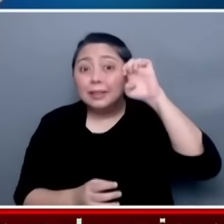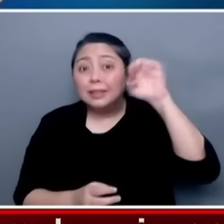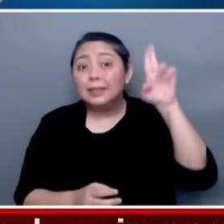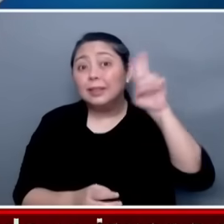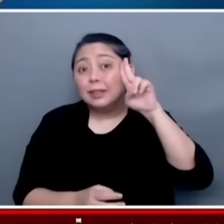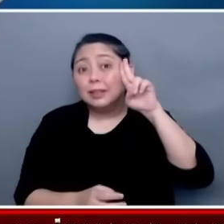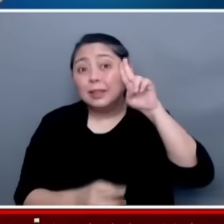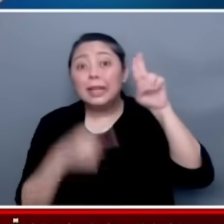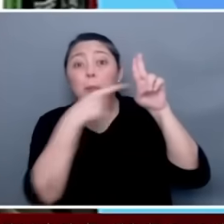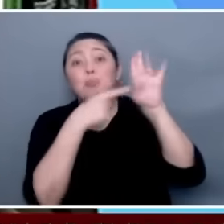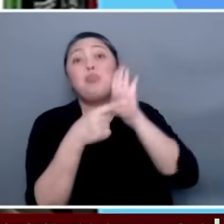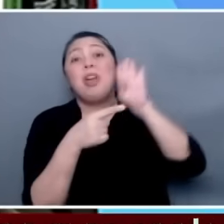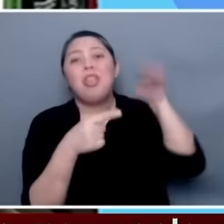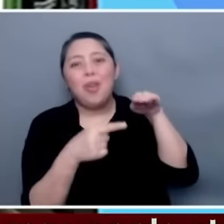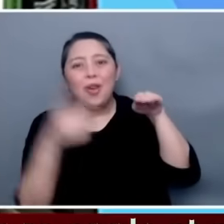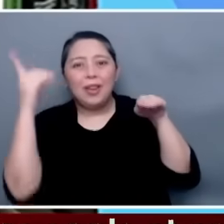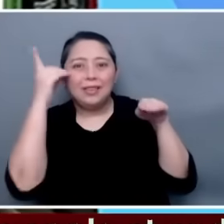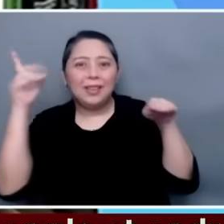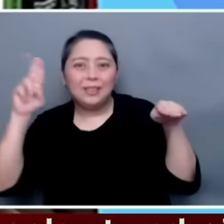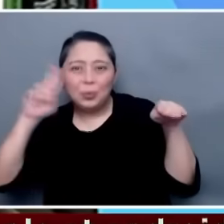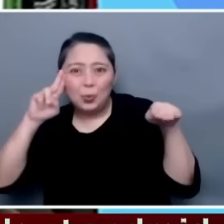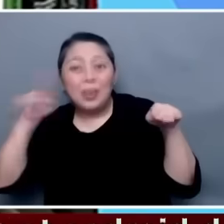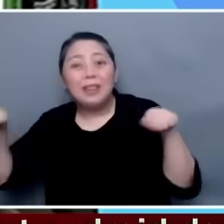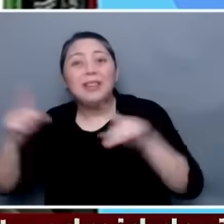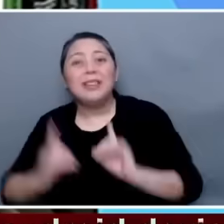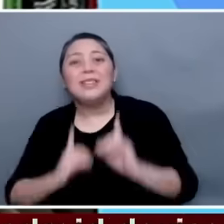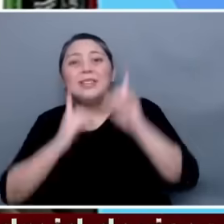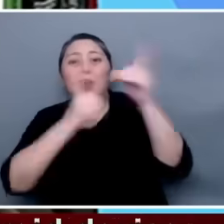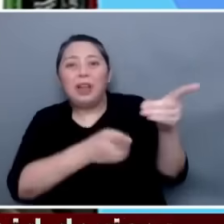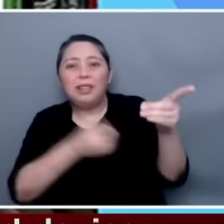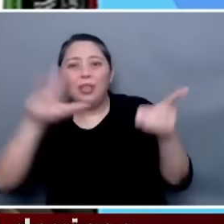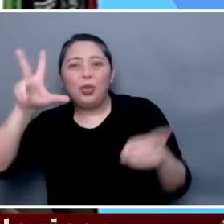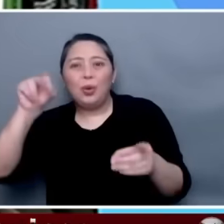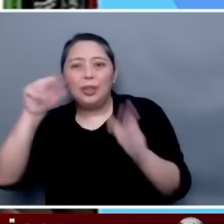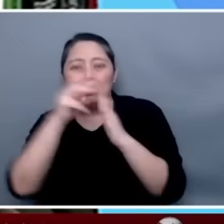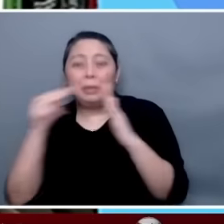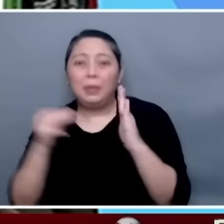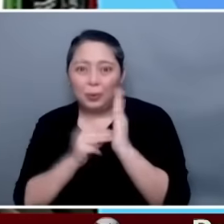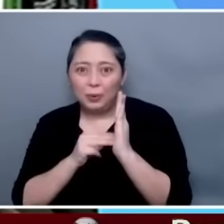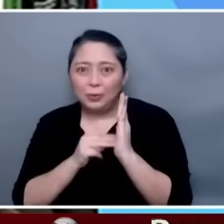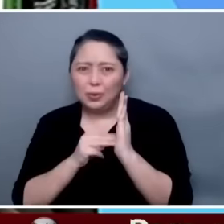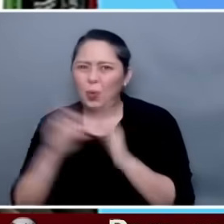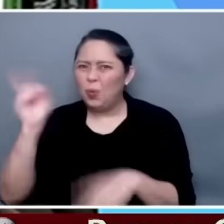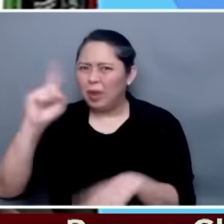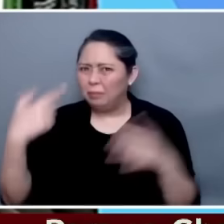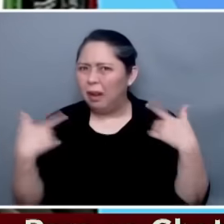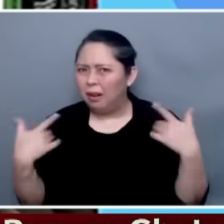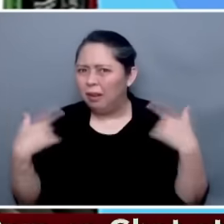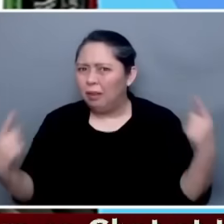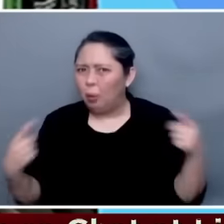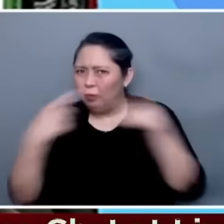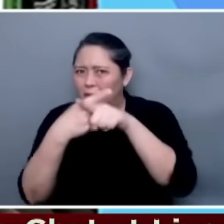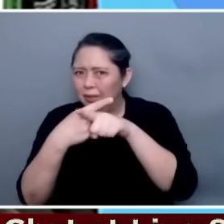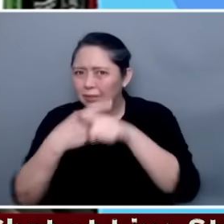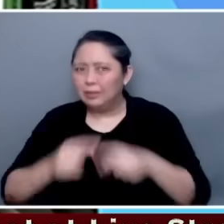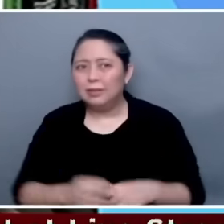of interest sa ganito? Ang laki na ng mga agam-agam. Isipin natin na Davao-based yung